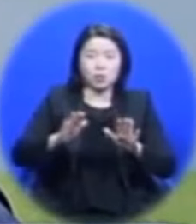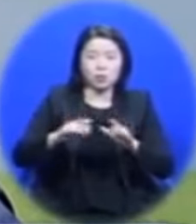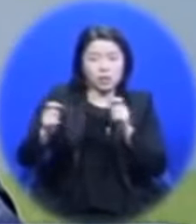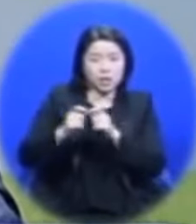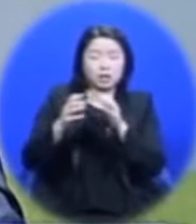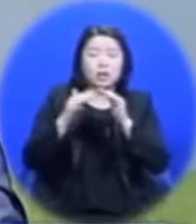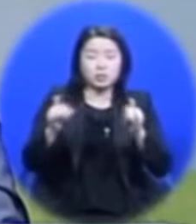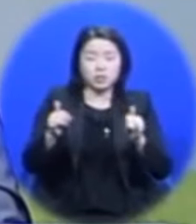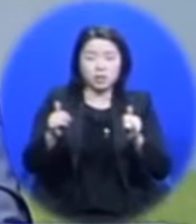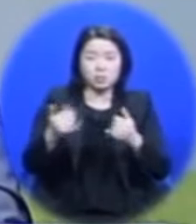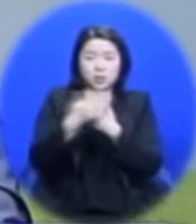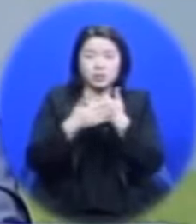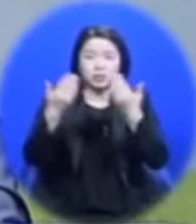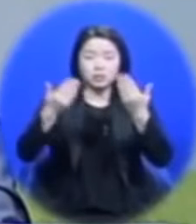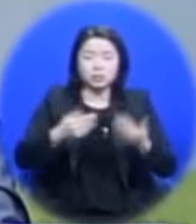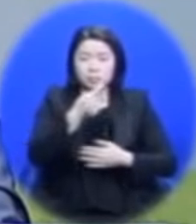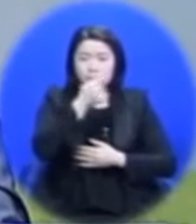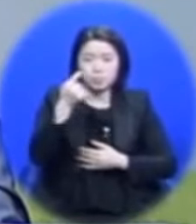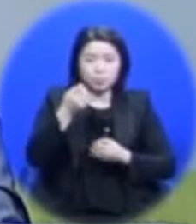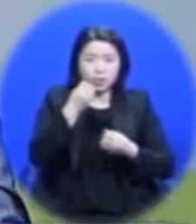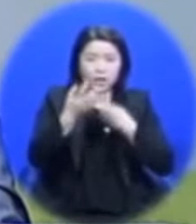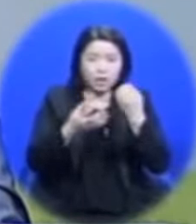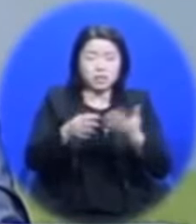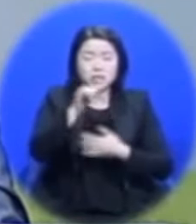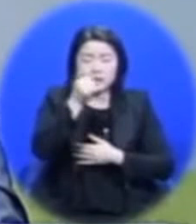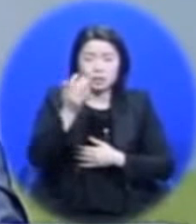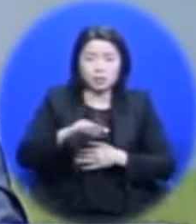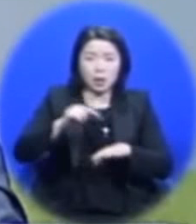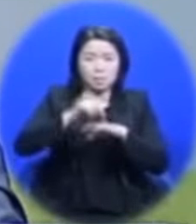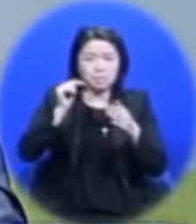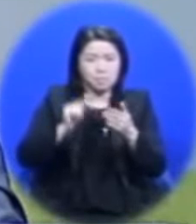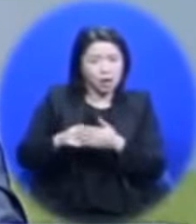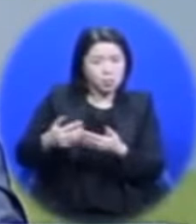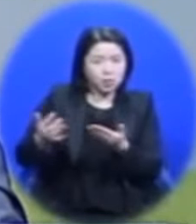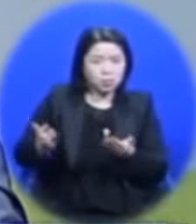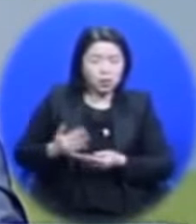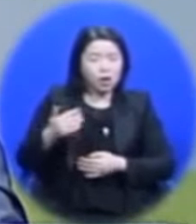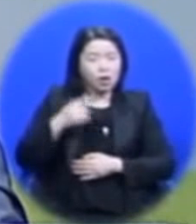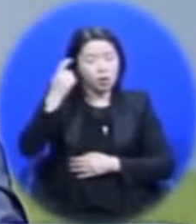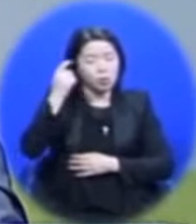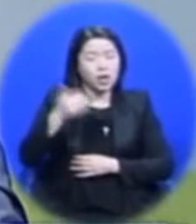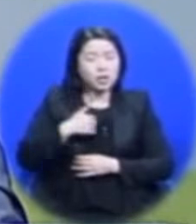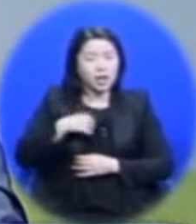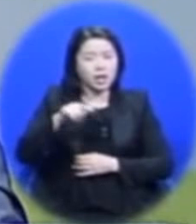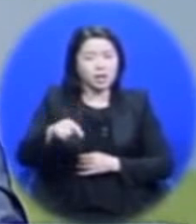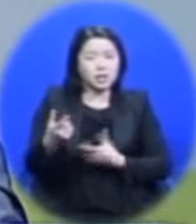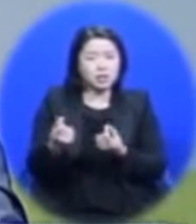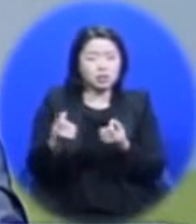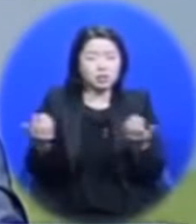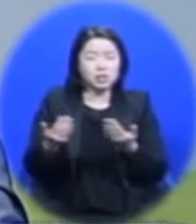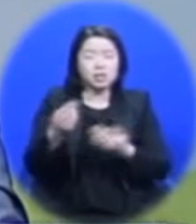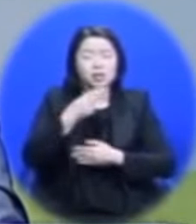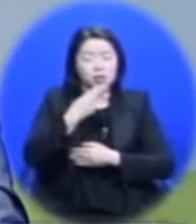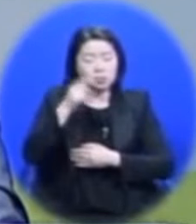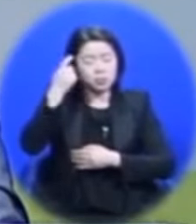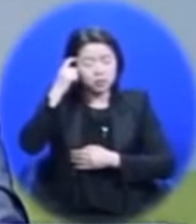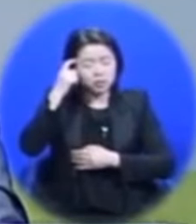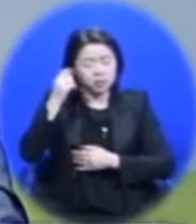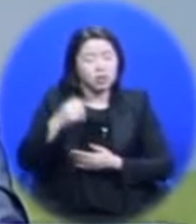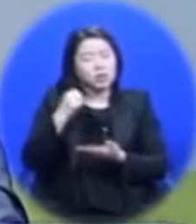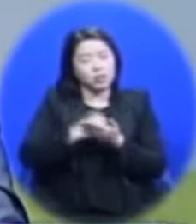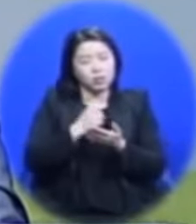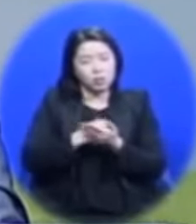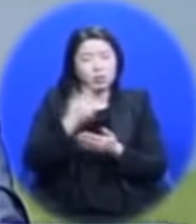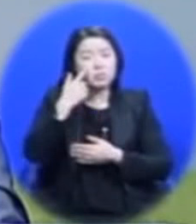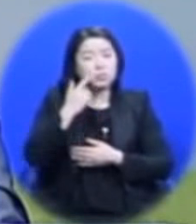분이 은혜 받은 간증을 하시는데 마음 한켠에 왜 나에게는 이런 일이 없지? 서운함과